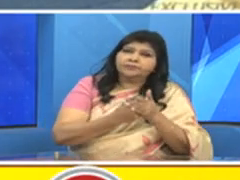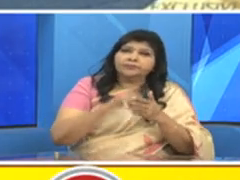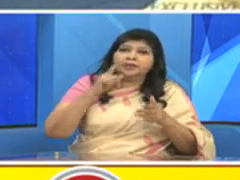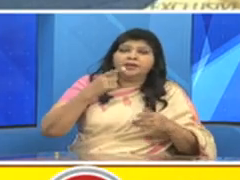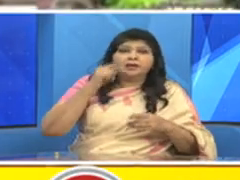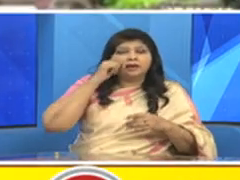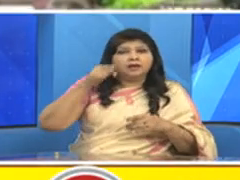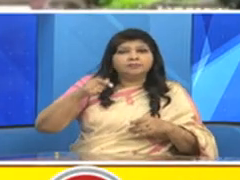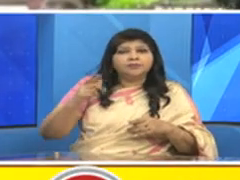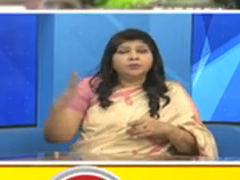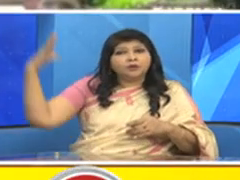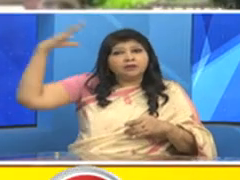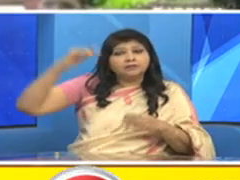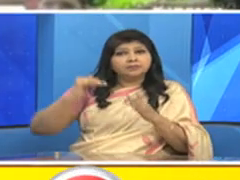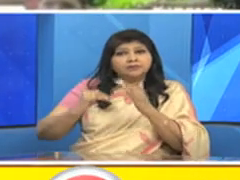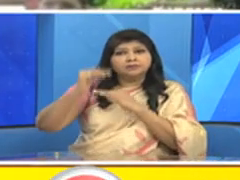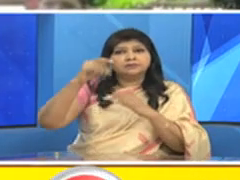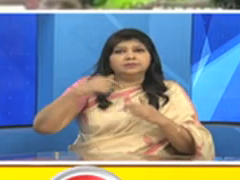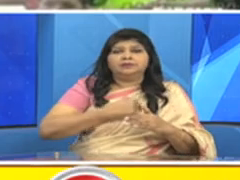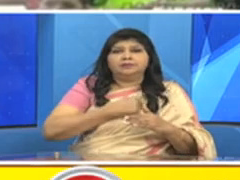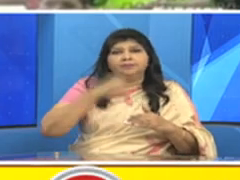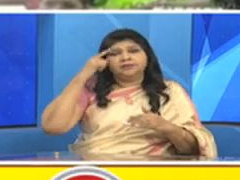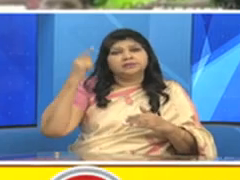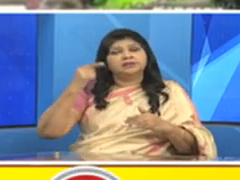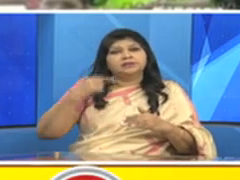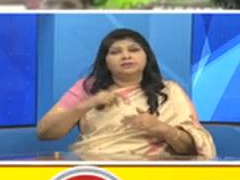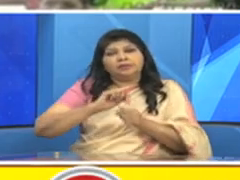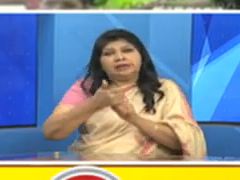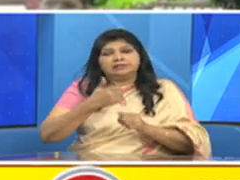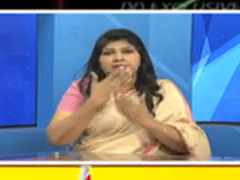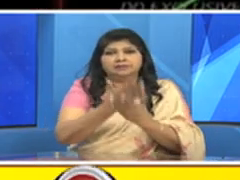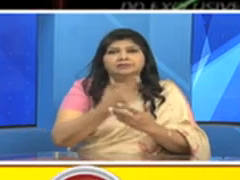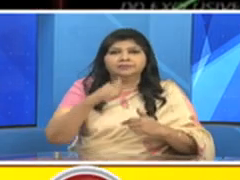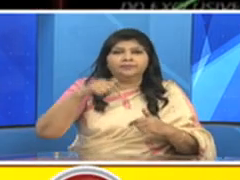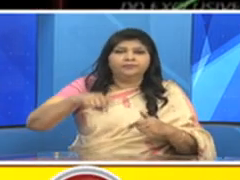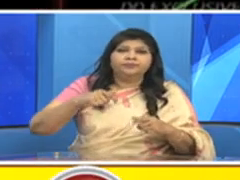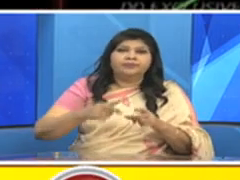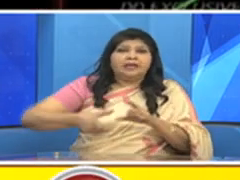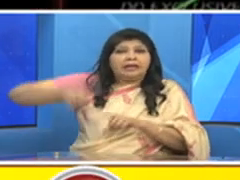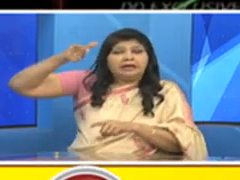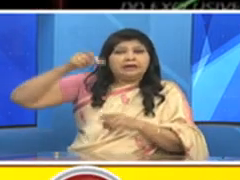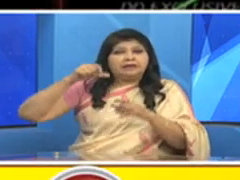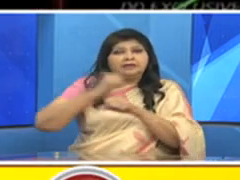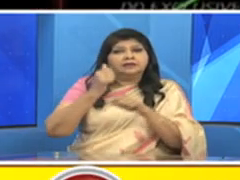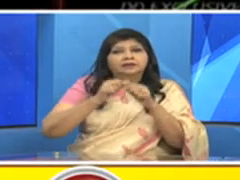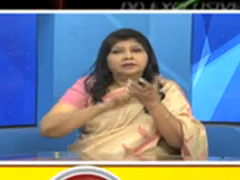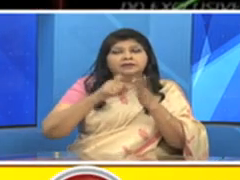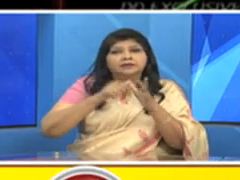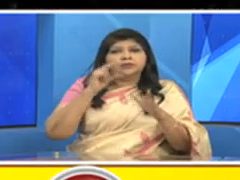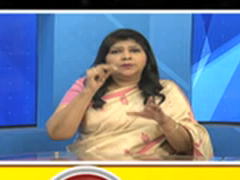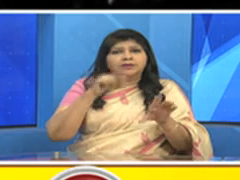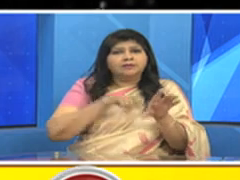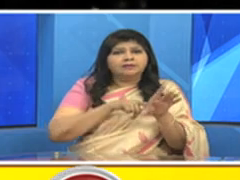को अंतरिक्ष में ले जाने के अपने संकल्प को सिद्ध करना है। गगनयान मिशन 21वीं सदी